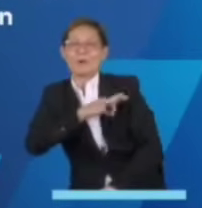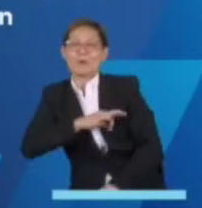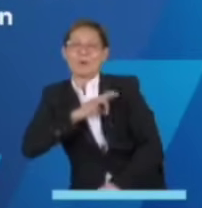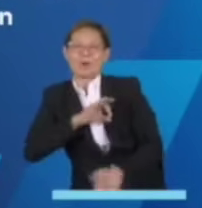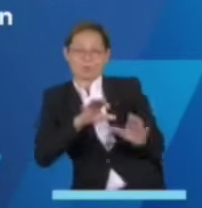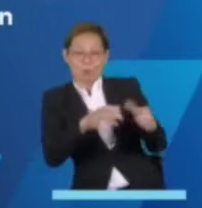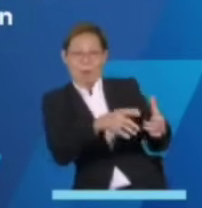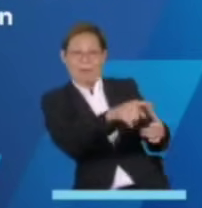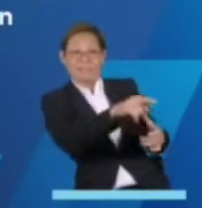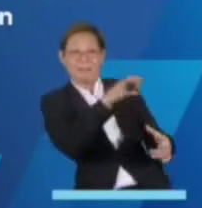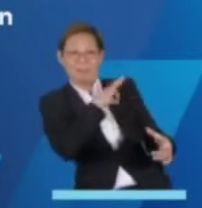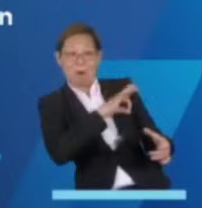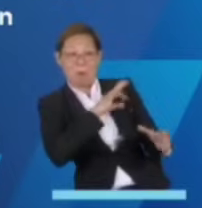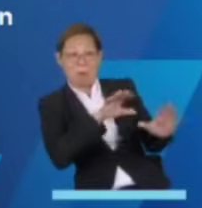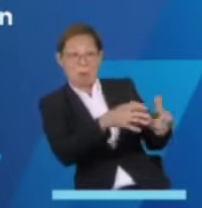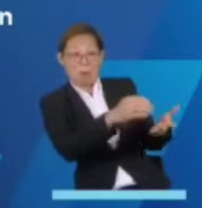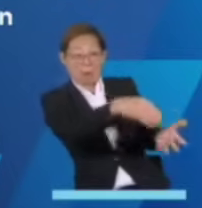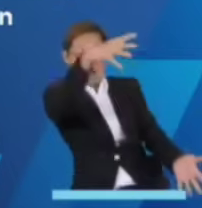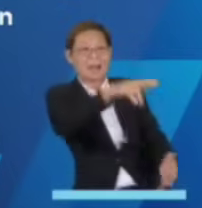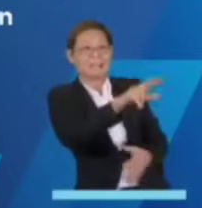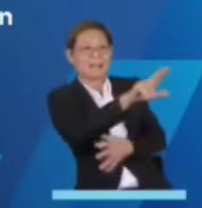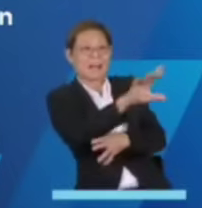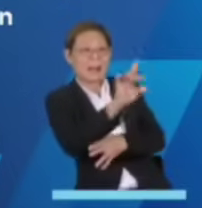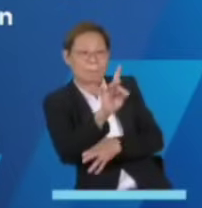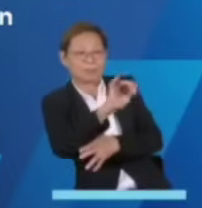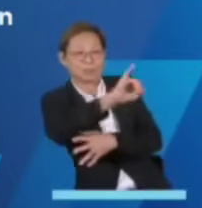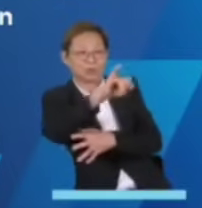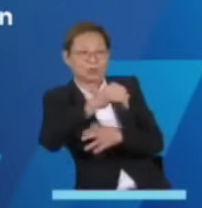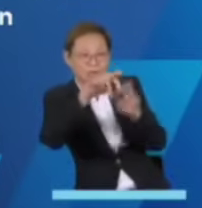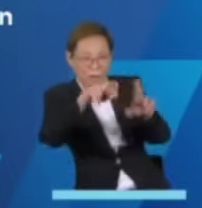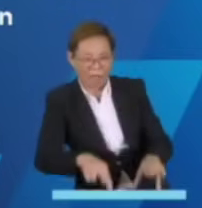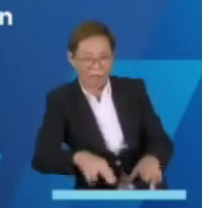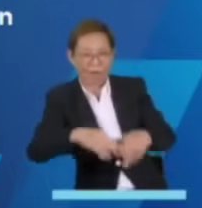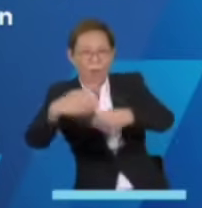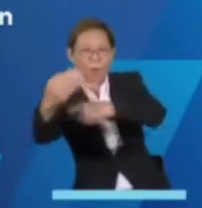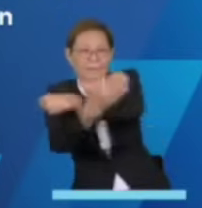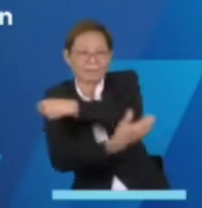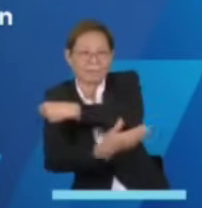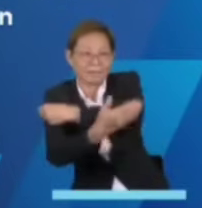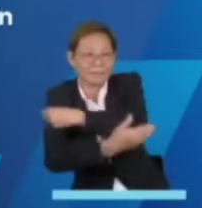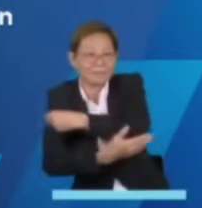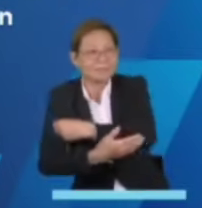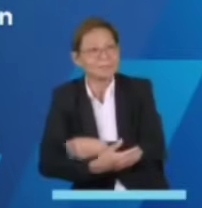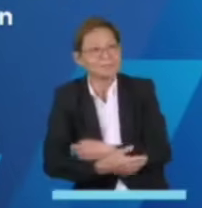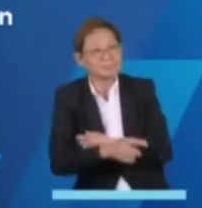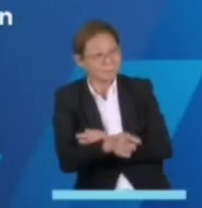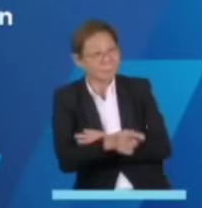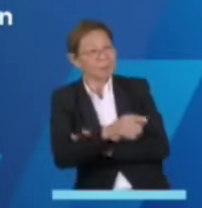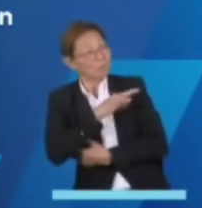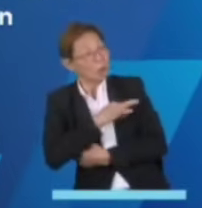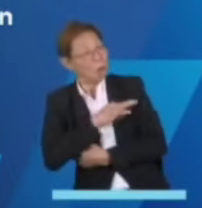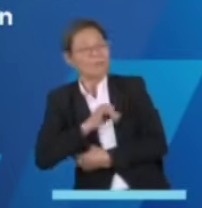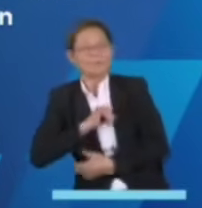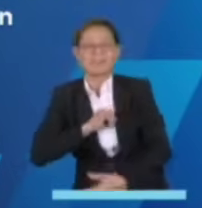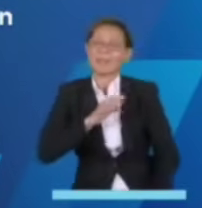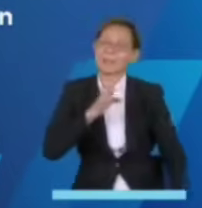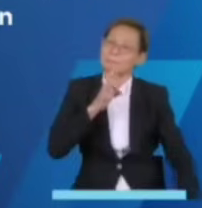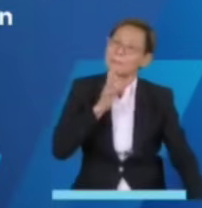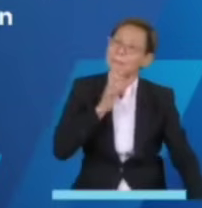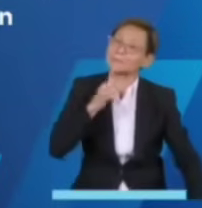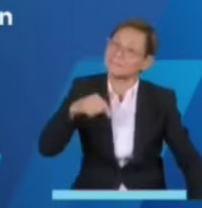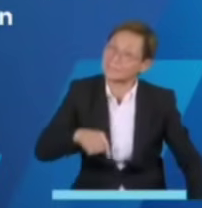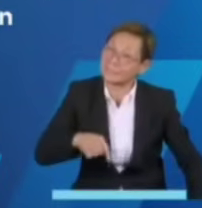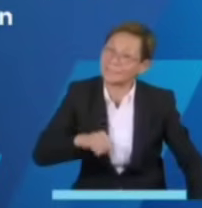dimanfaatkan oleh golongan paling kaya dan 38 juta rakyat warga asing. Saya ingin tegaskan di